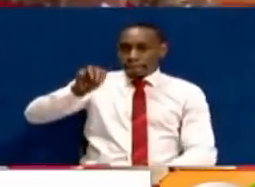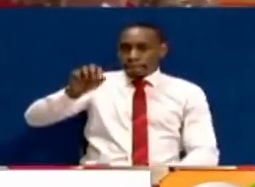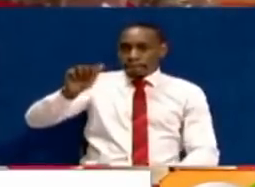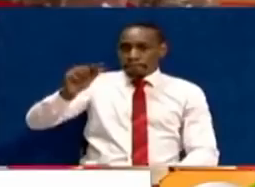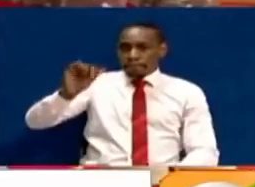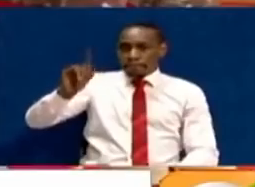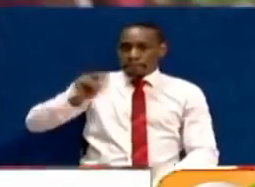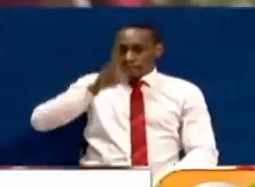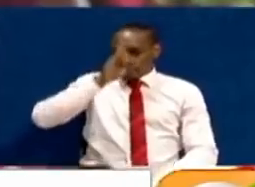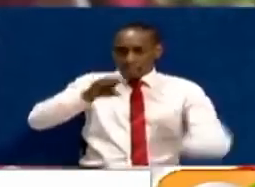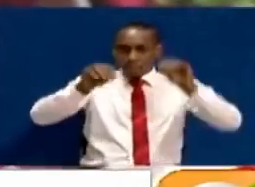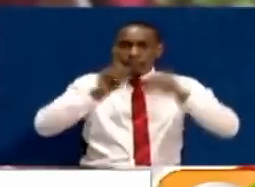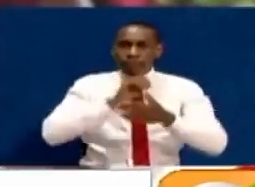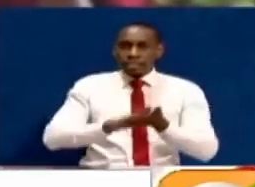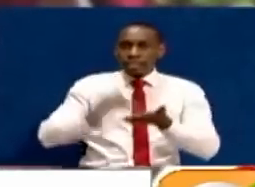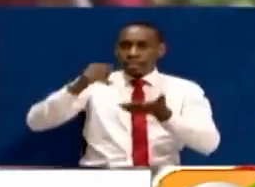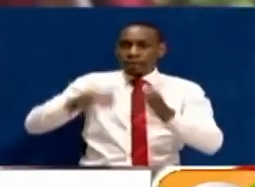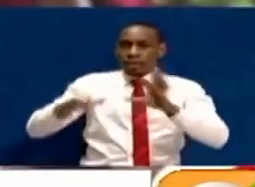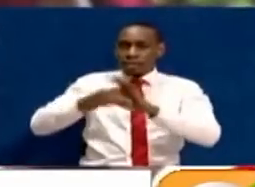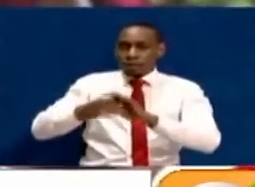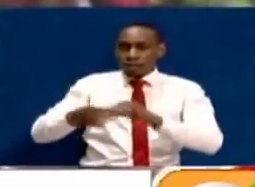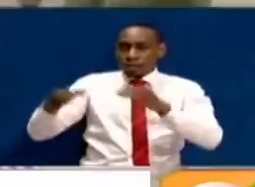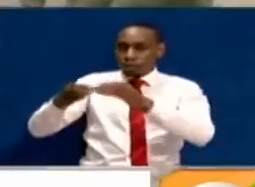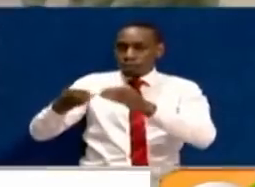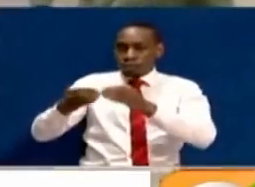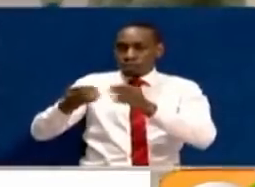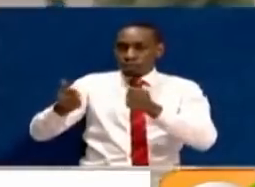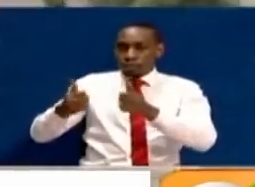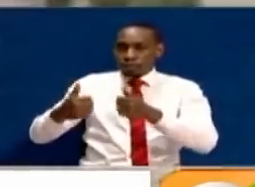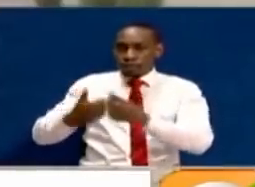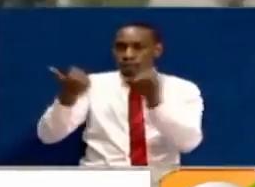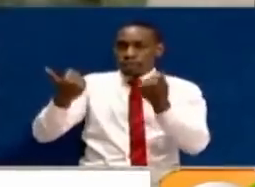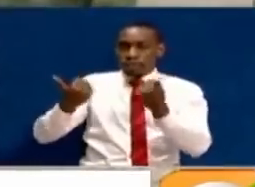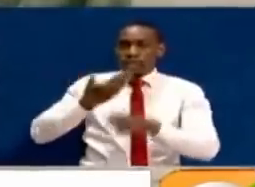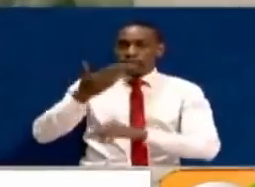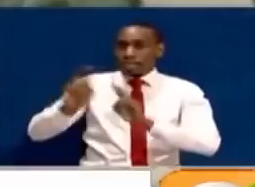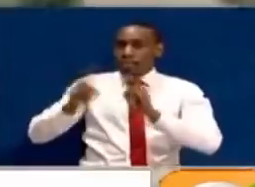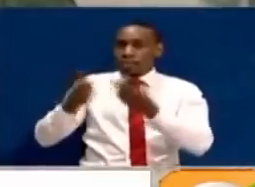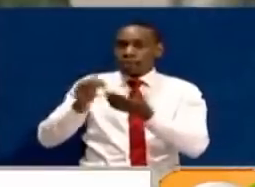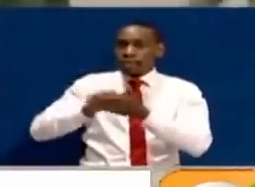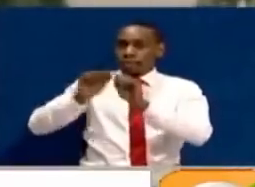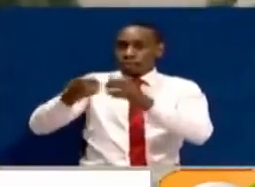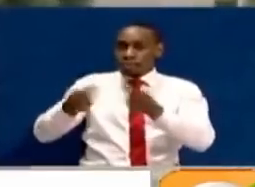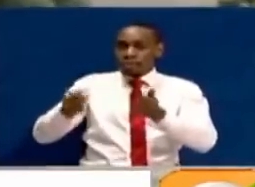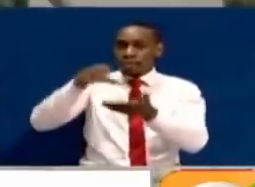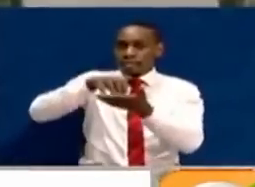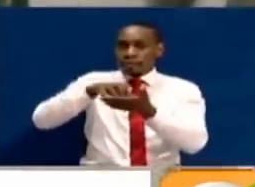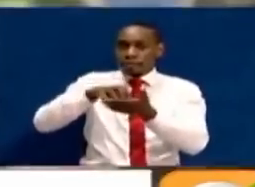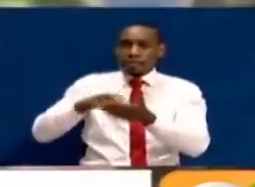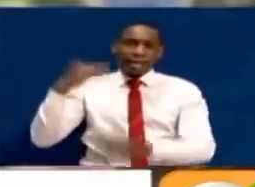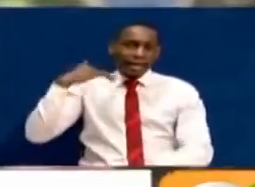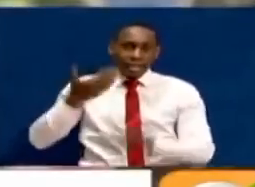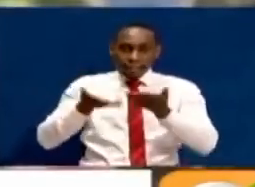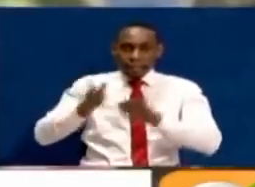Maafisa waliofuzu watajumuishwa katika kitengo cha kukabiliana na matukio ya dharura maarufu Quick Response Unit ili kukabiliana na visa vya